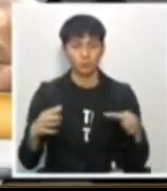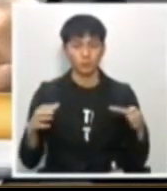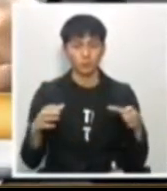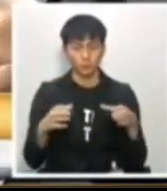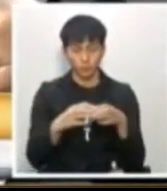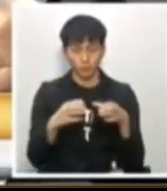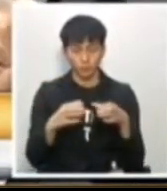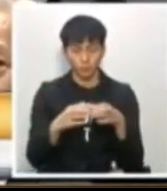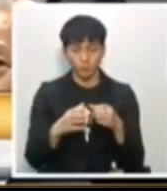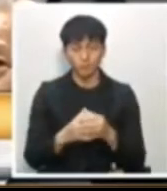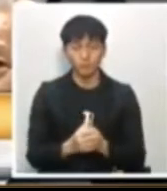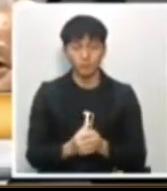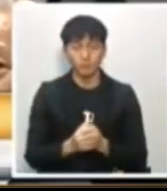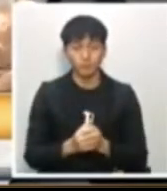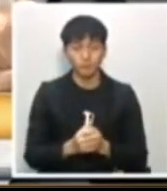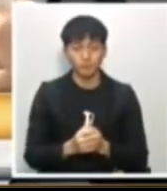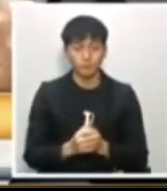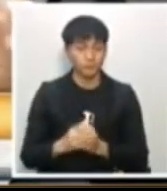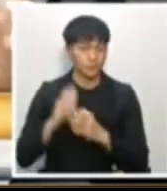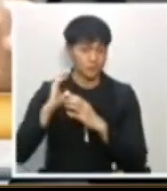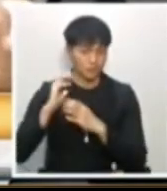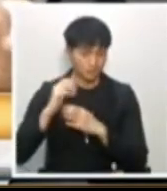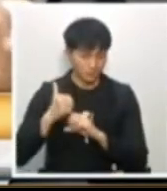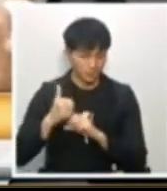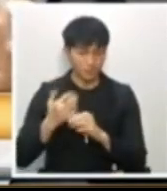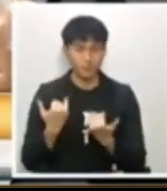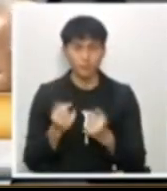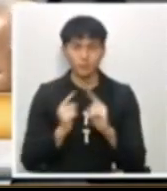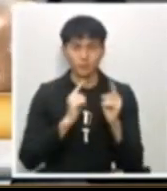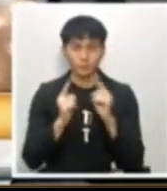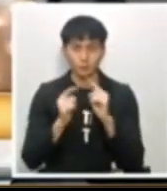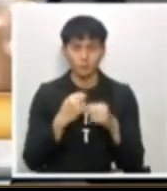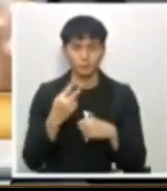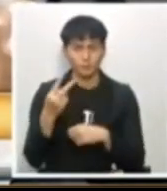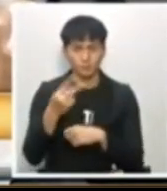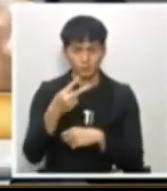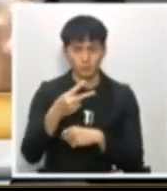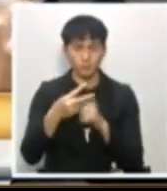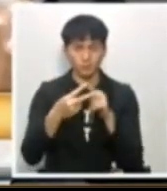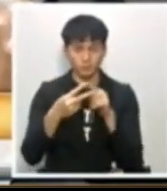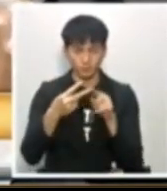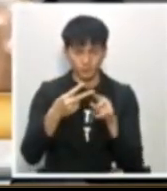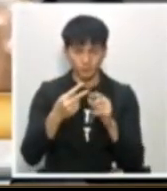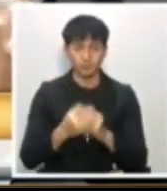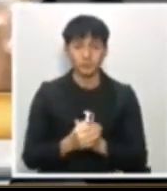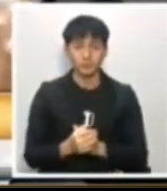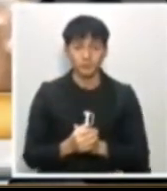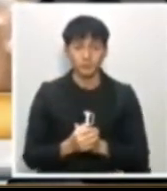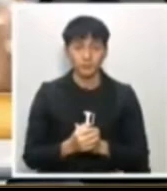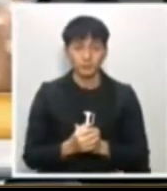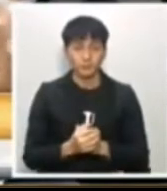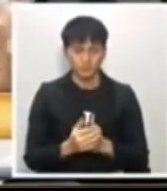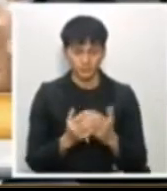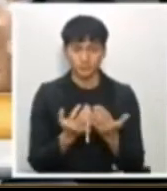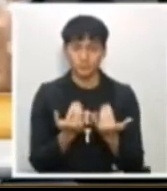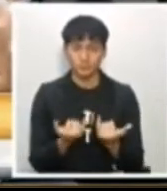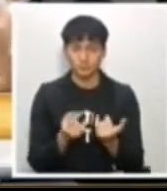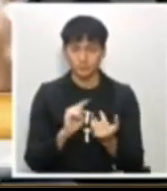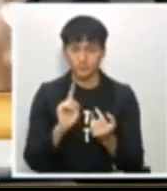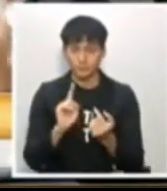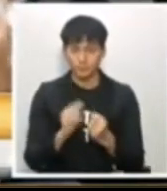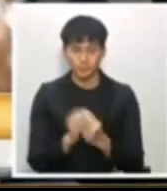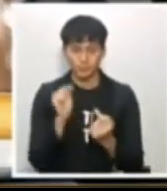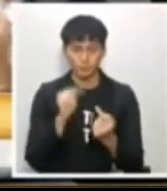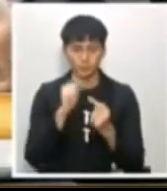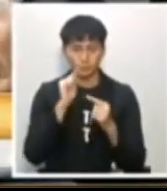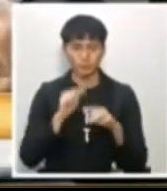นี้ดิฉันมีเรื่องจะหารือกับเรียนท่านประธาน2เรื่องหลักๆกับท่านประธานสืบเนื่องจากสภาวะที่เกิดน้